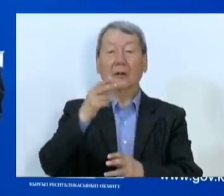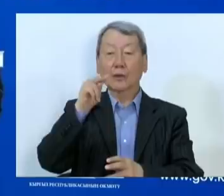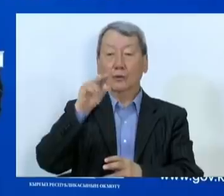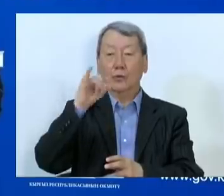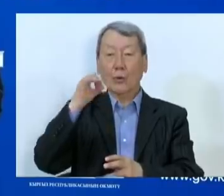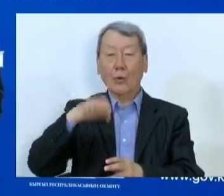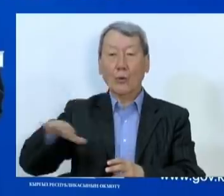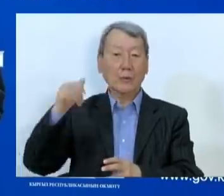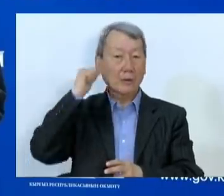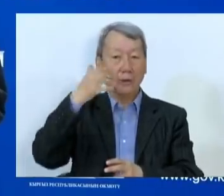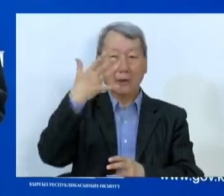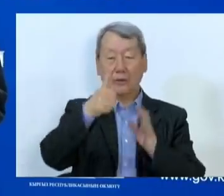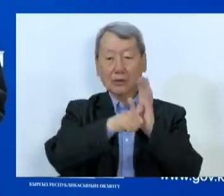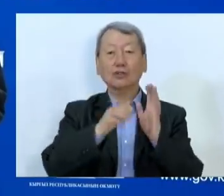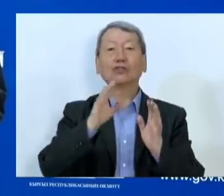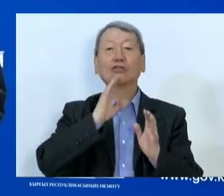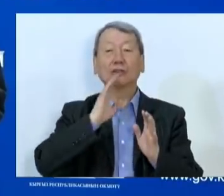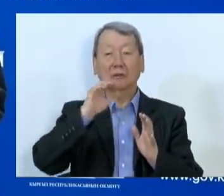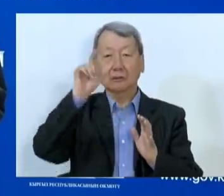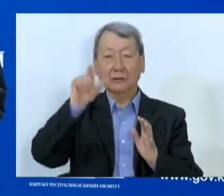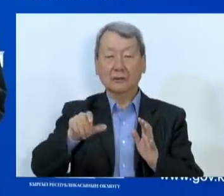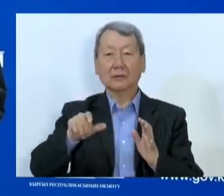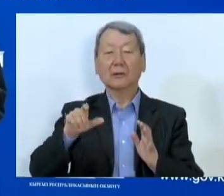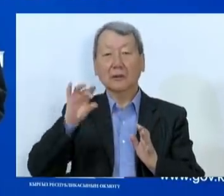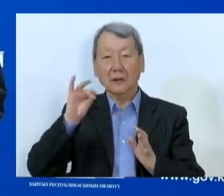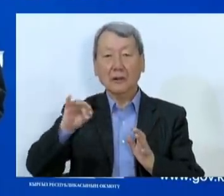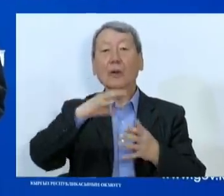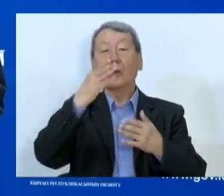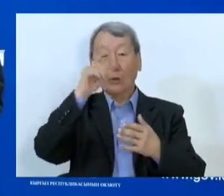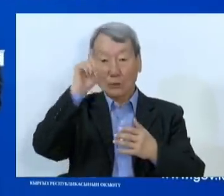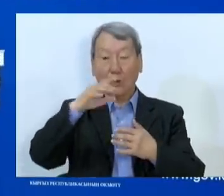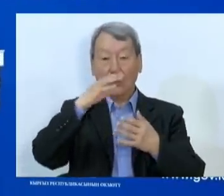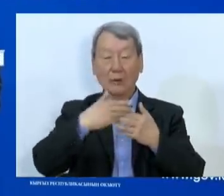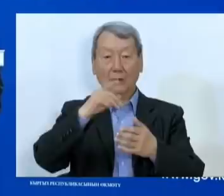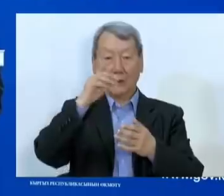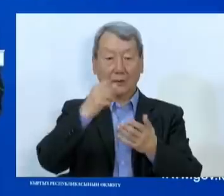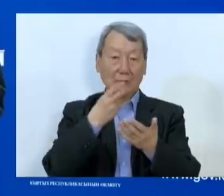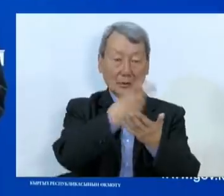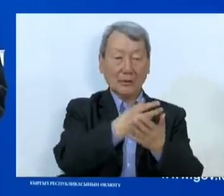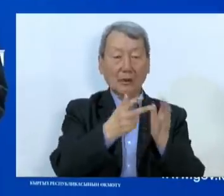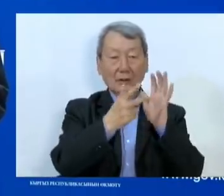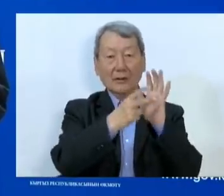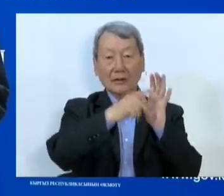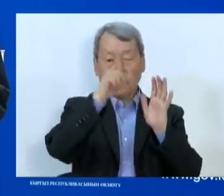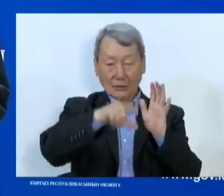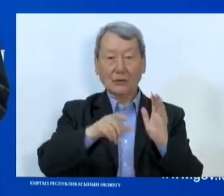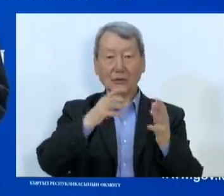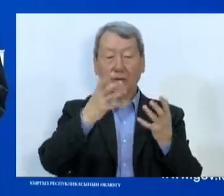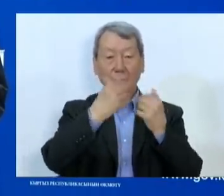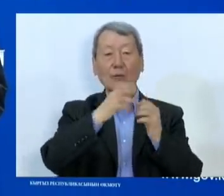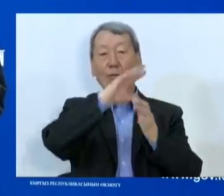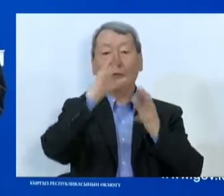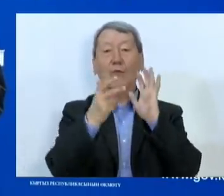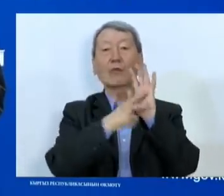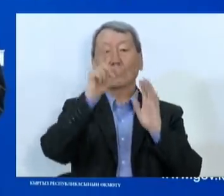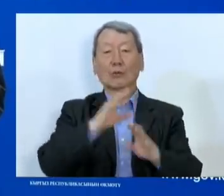Чүй областынан 53 жаштагы аял киши. Ошону менен жалпысынан республикада стационарларда 8 адам каза